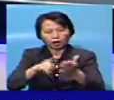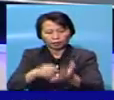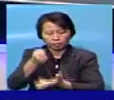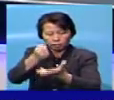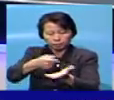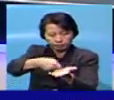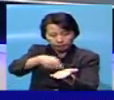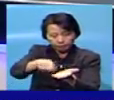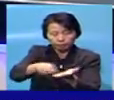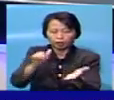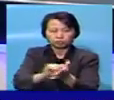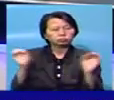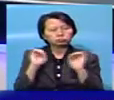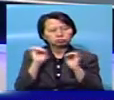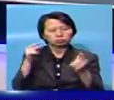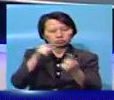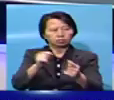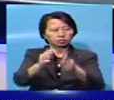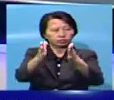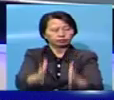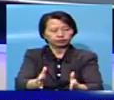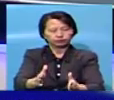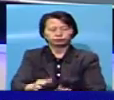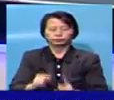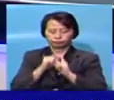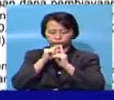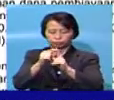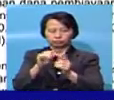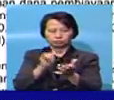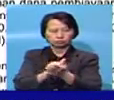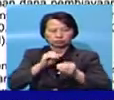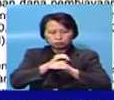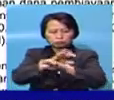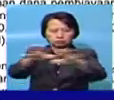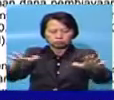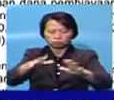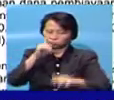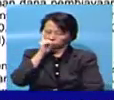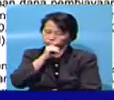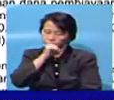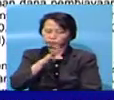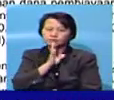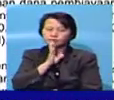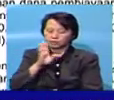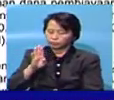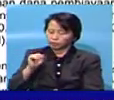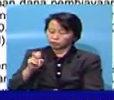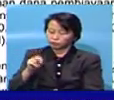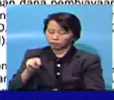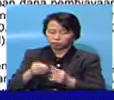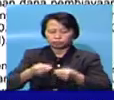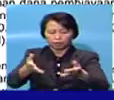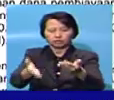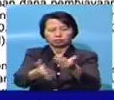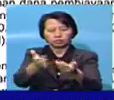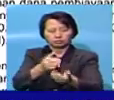dana pembiayaan seumpamanya kepada pelanggan. Kenyataan itu merujuk kepada penyebaran mesej palsu yang mendakwa BSN menawarkan